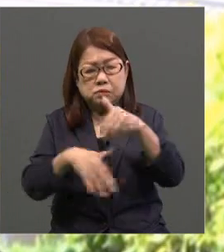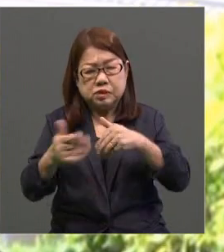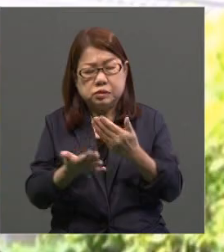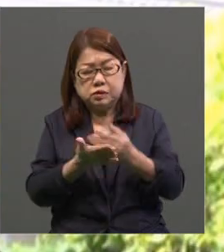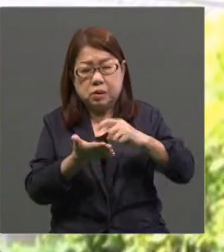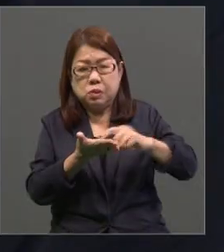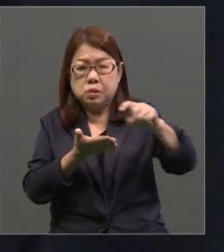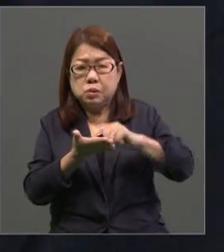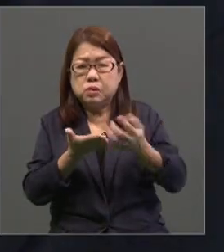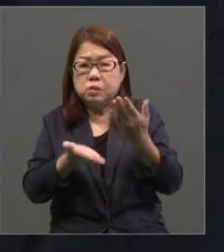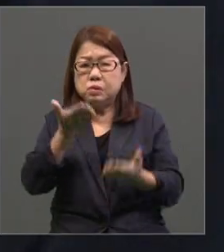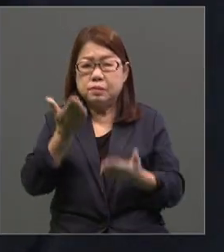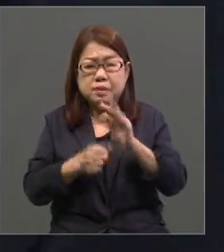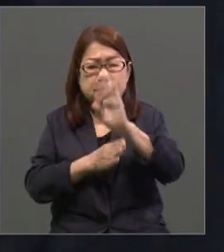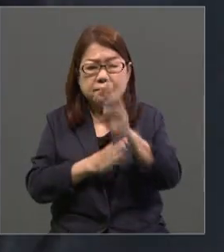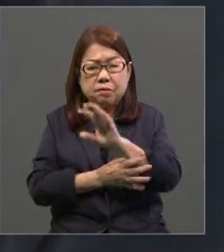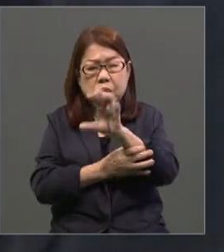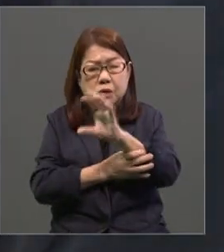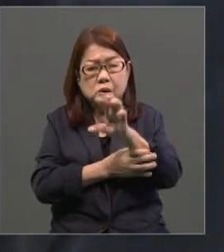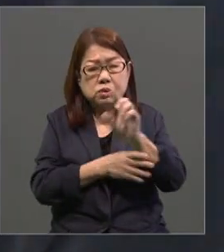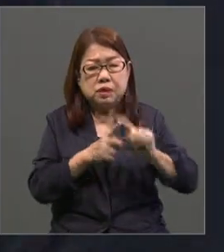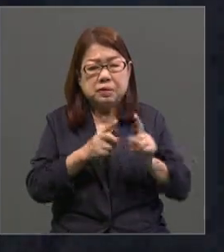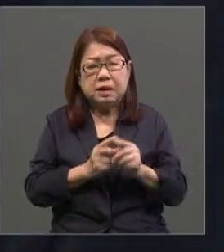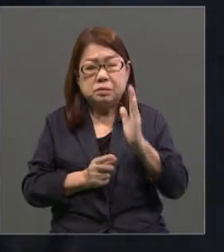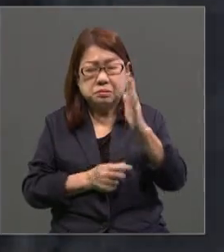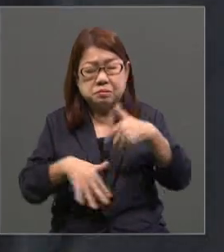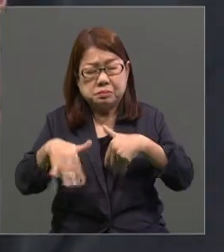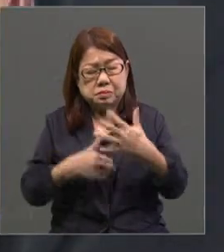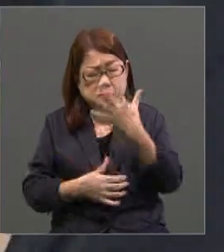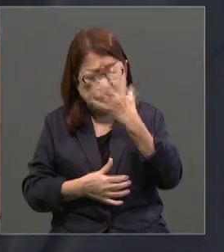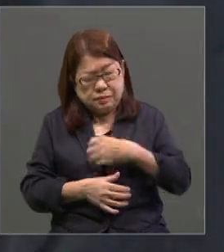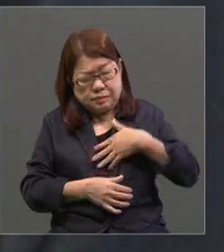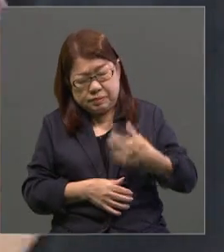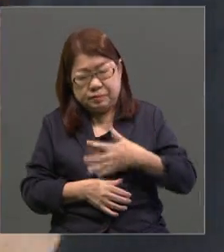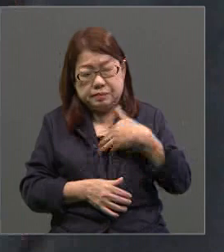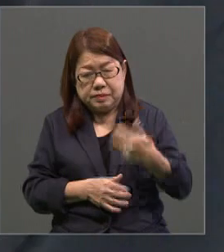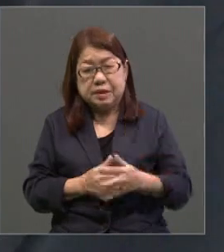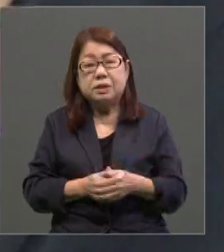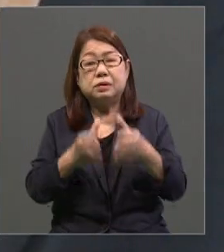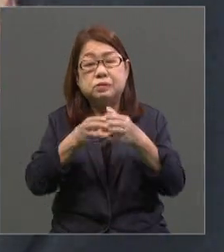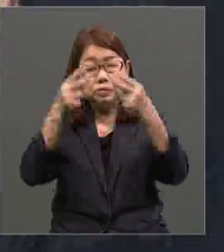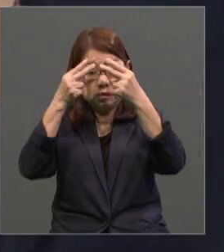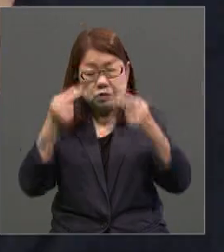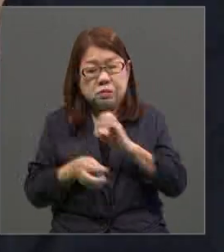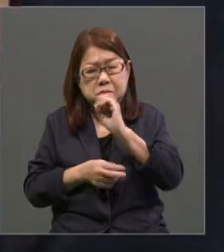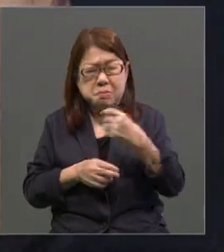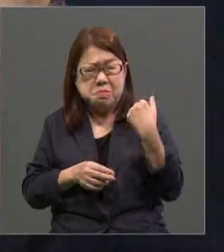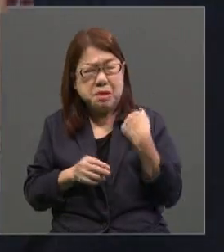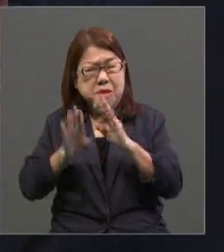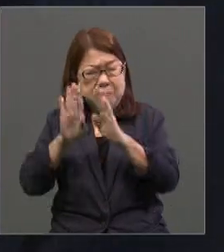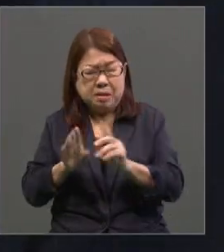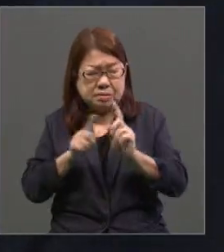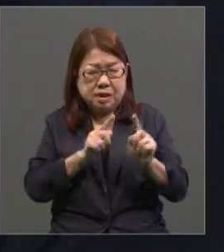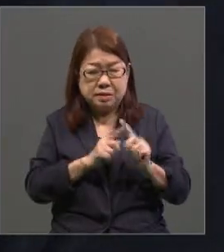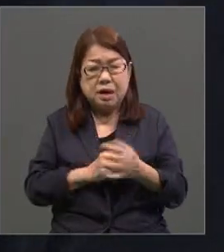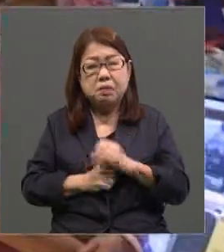อนเงินหรือมาในรูปแบบอะไรก็แล้วแต่ที่จะทำให้ประชาชนเนี่ยสูญเสียเงินนะคะมิจฉาชีพเหล่านี้อ้างหลายๆรูปแบบโดยเฉพา